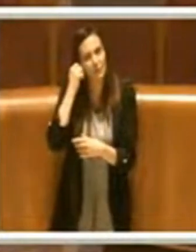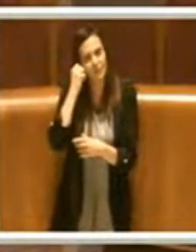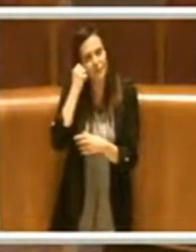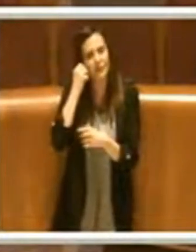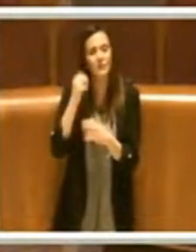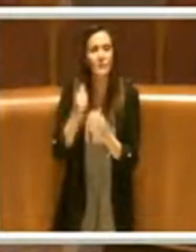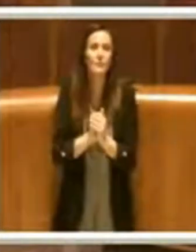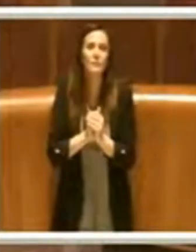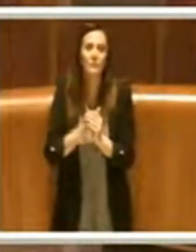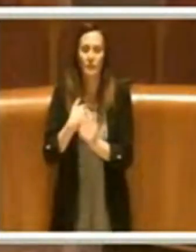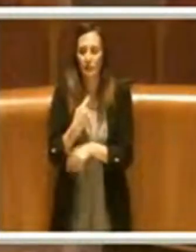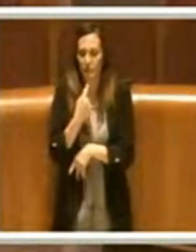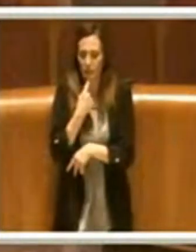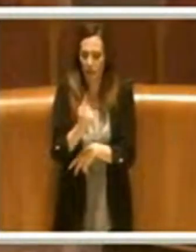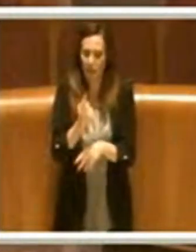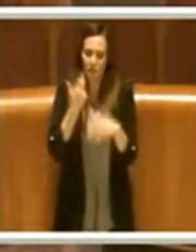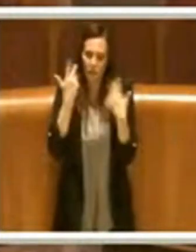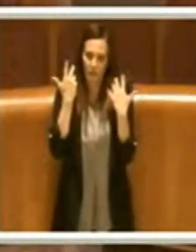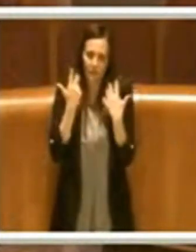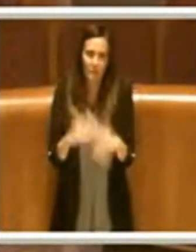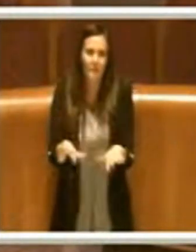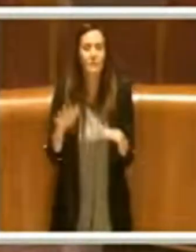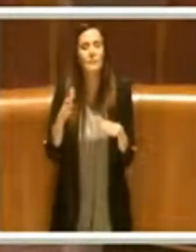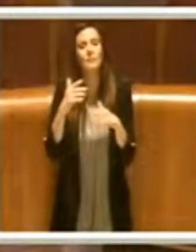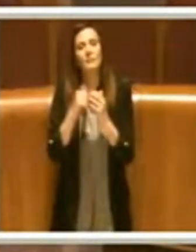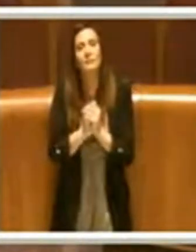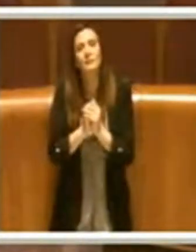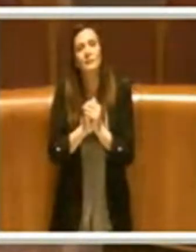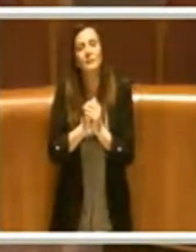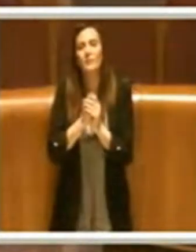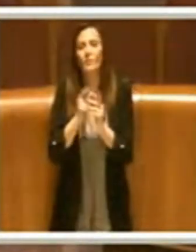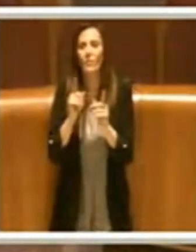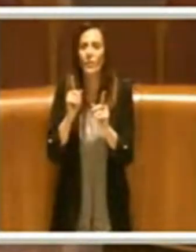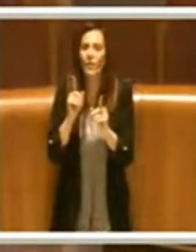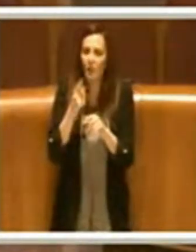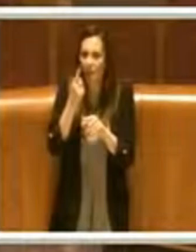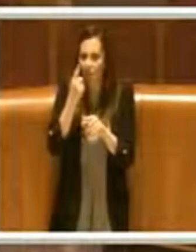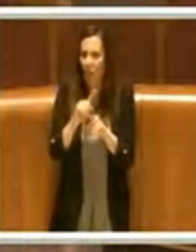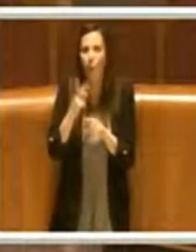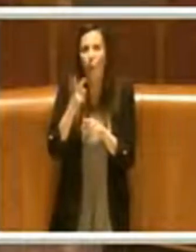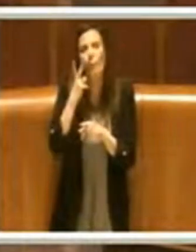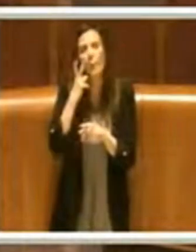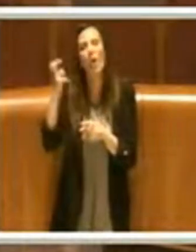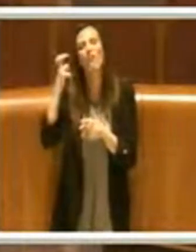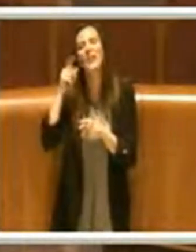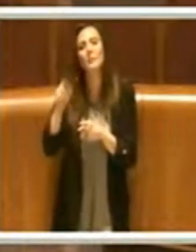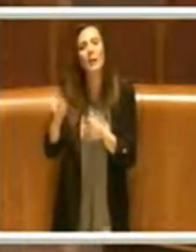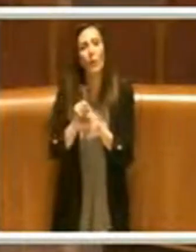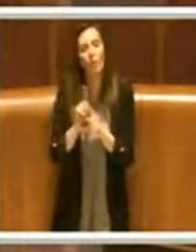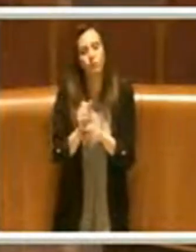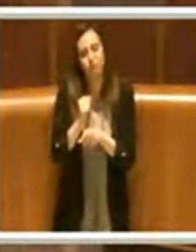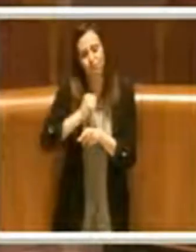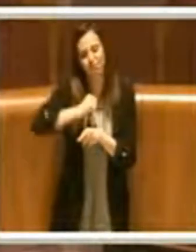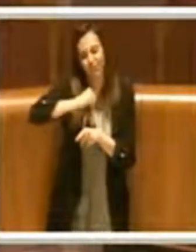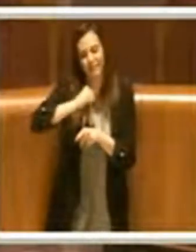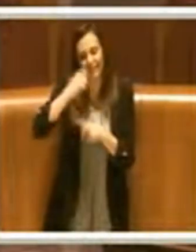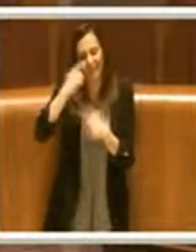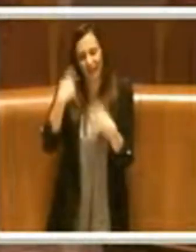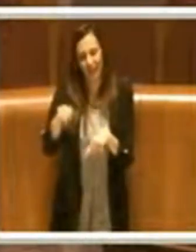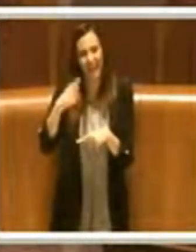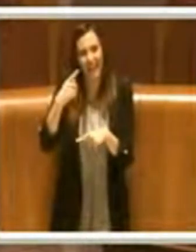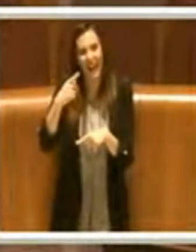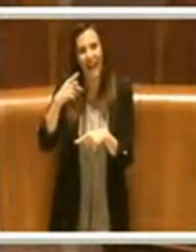visto che si è detto che sono stati sbeffeggiati alcuni provvedimenti riguardanti il Forlanini,